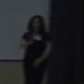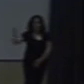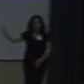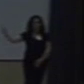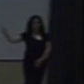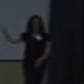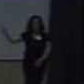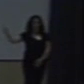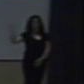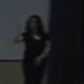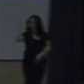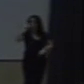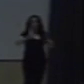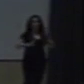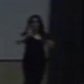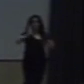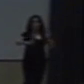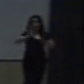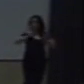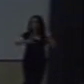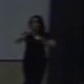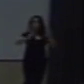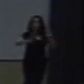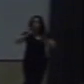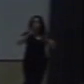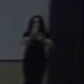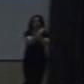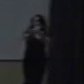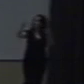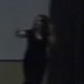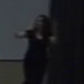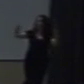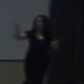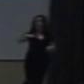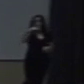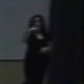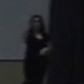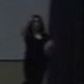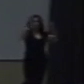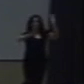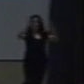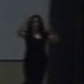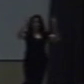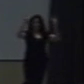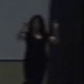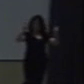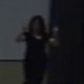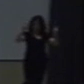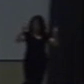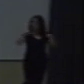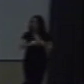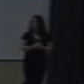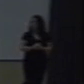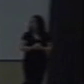No sé si algú té, no sé... Faig una mirada ràpida, alguna intervenció en aquest bloc?